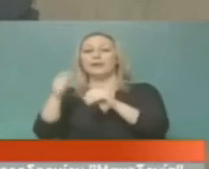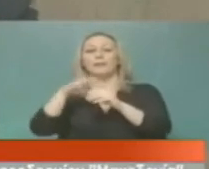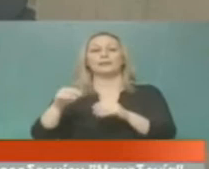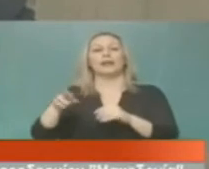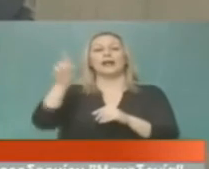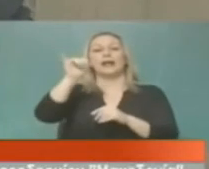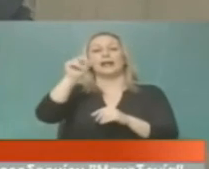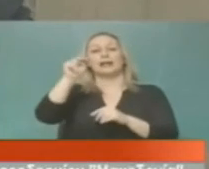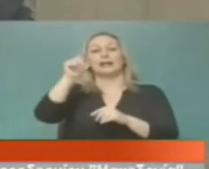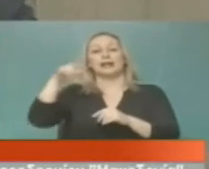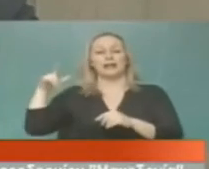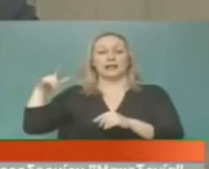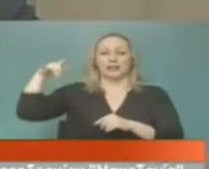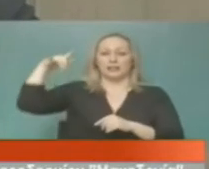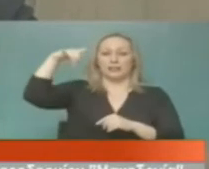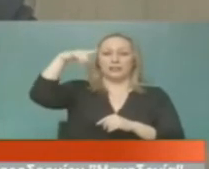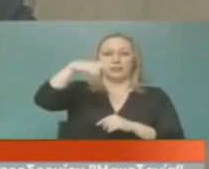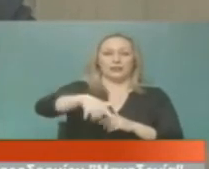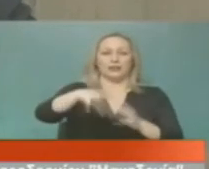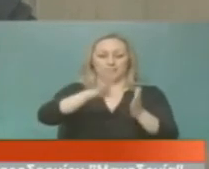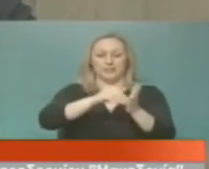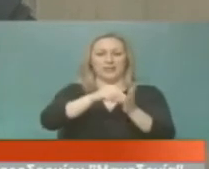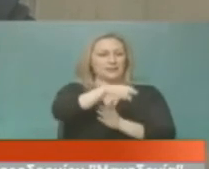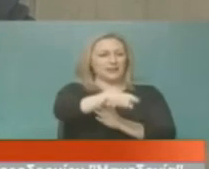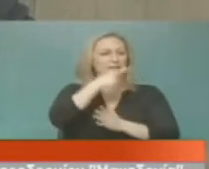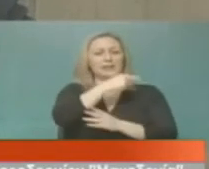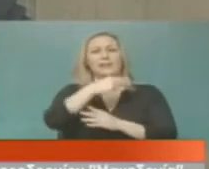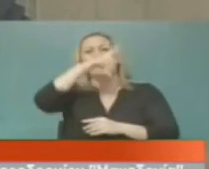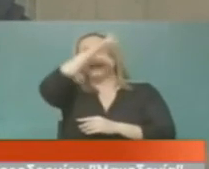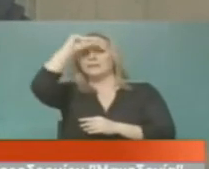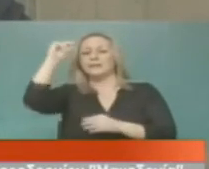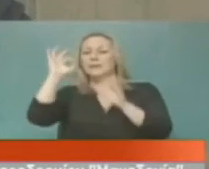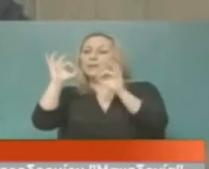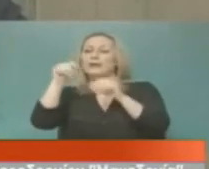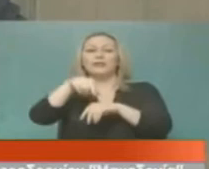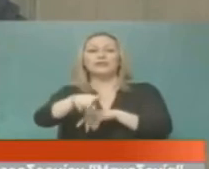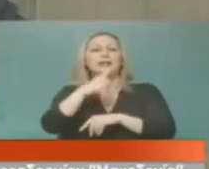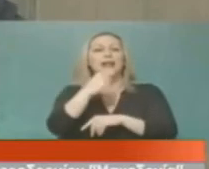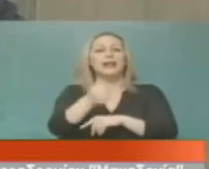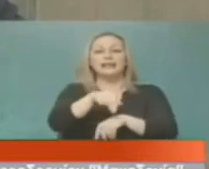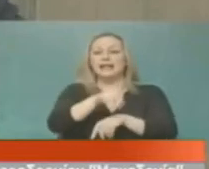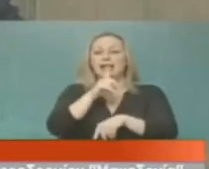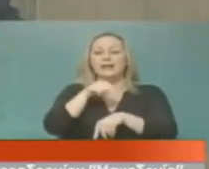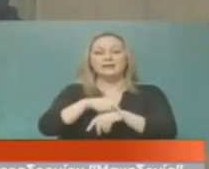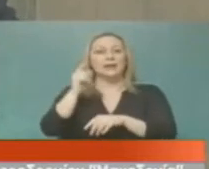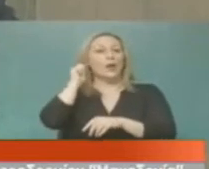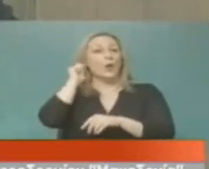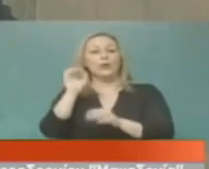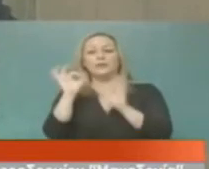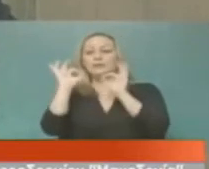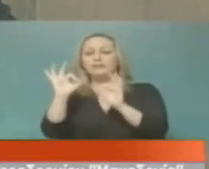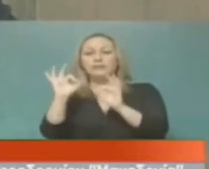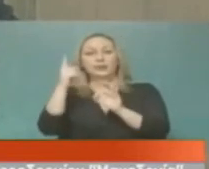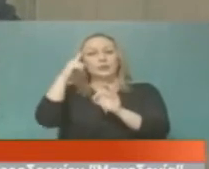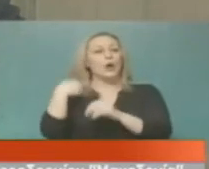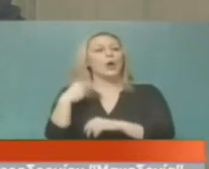εξάρτη Το τύπο Ο Ανέστης Νομίζω ότι κατεβέβαινε στα Σκόπια Τι θα κάνουμε Θα κρατήσουμε εμείς τα νόματα αεροδρόμια